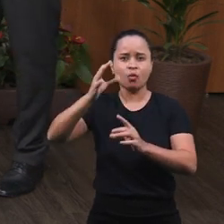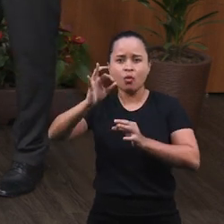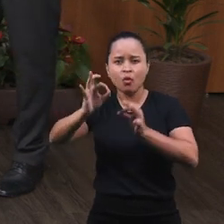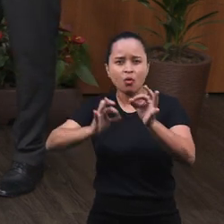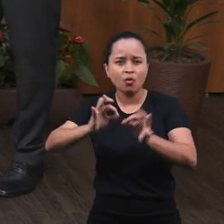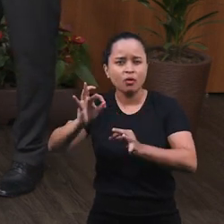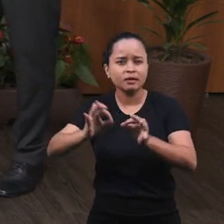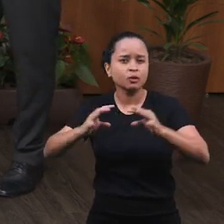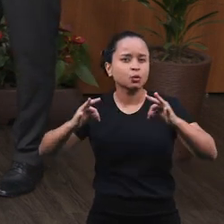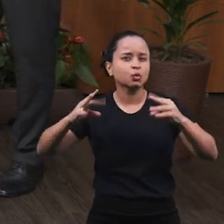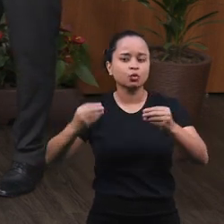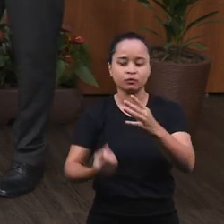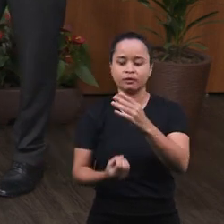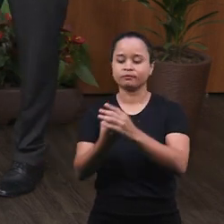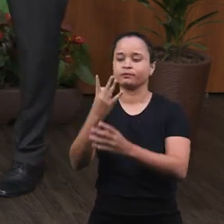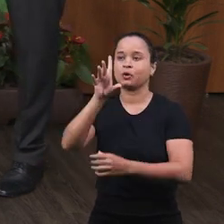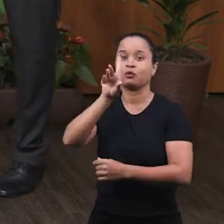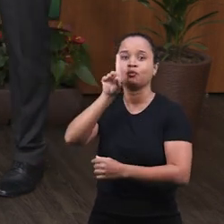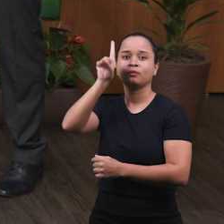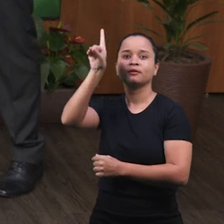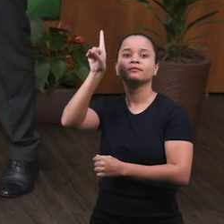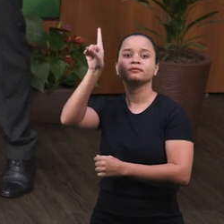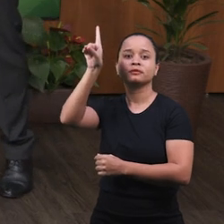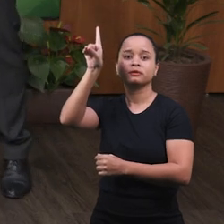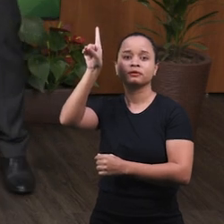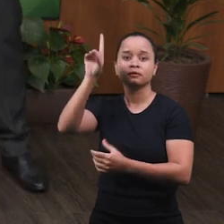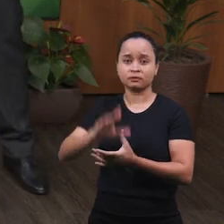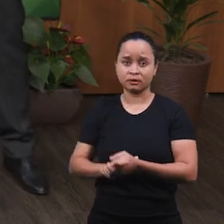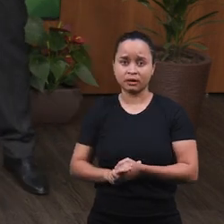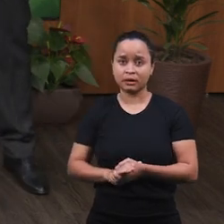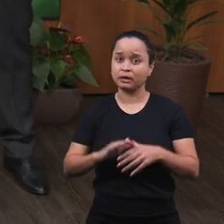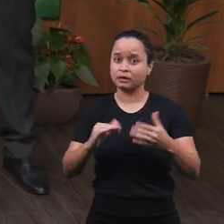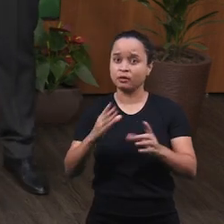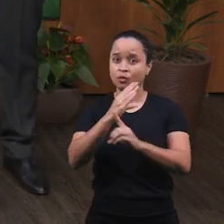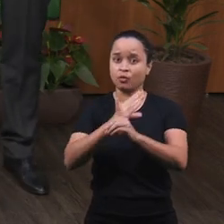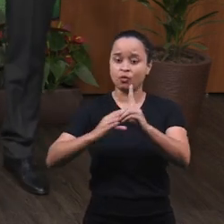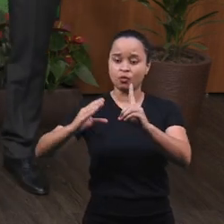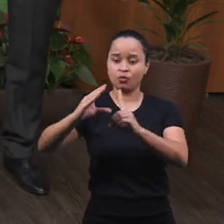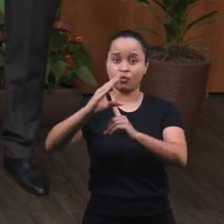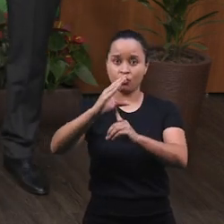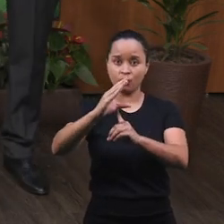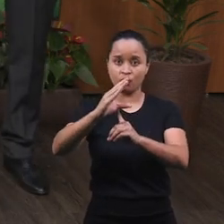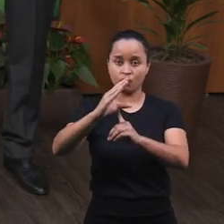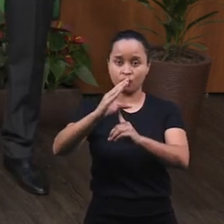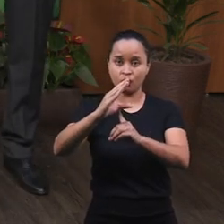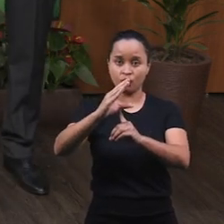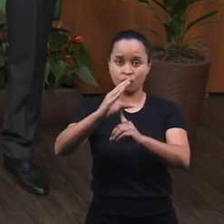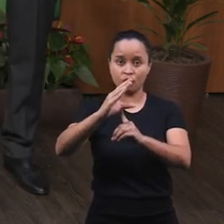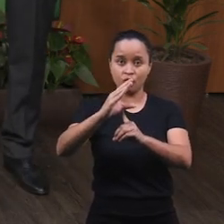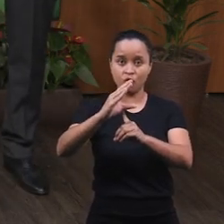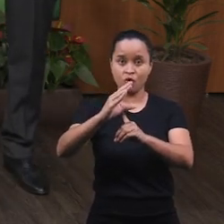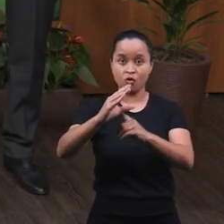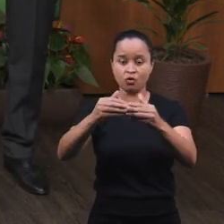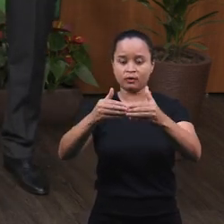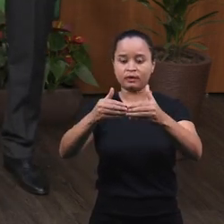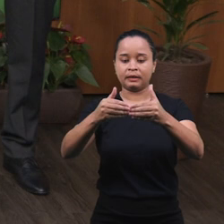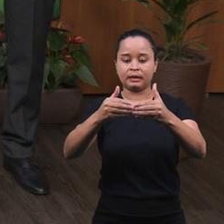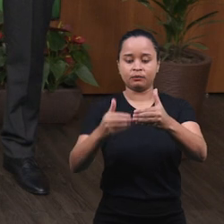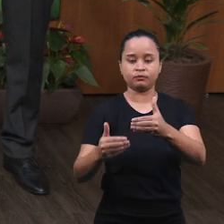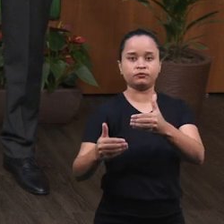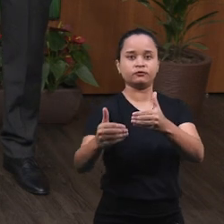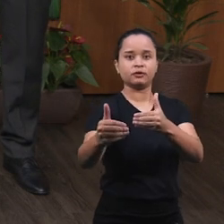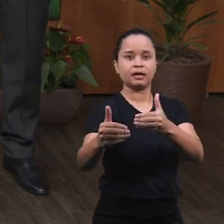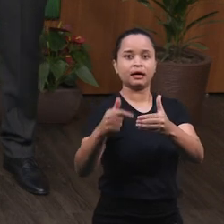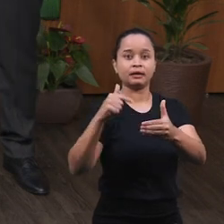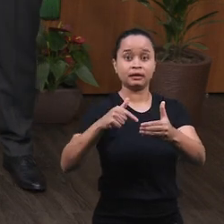complètement institué par Dieu. Oui, ce culte institué dans la sortie, ou à partir de la